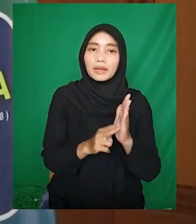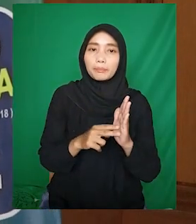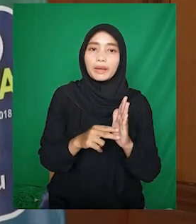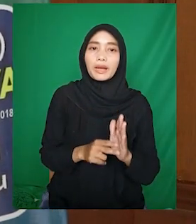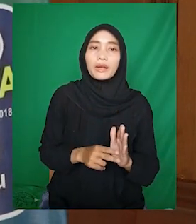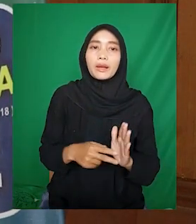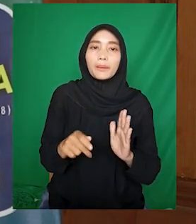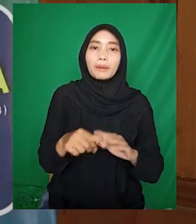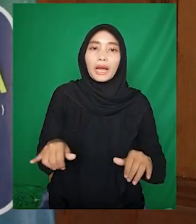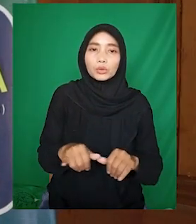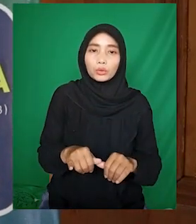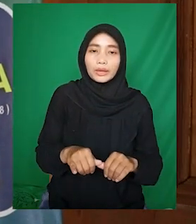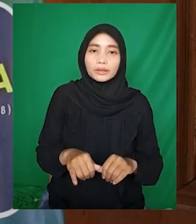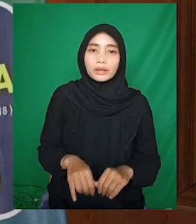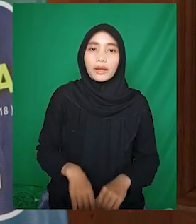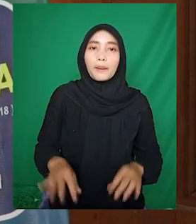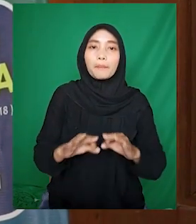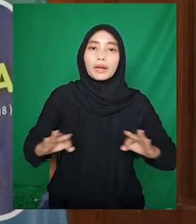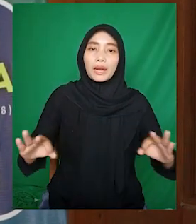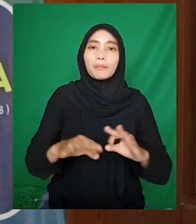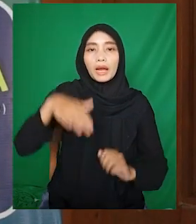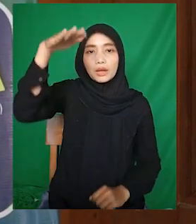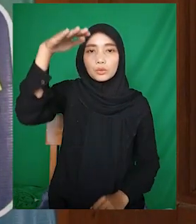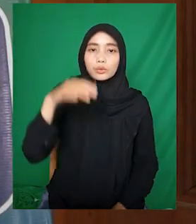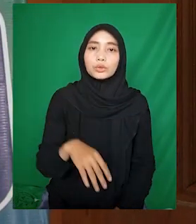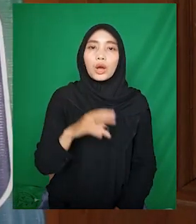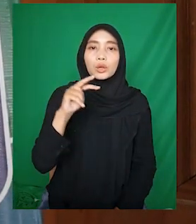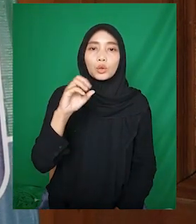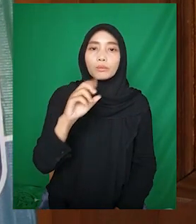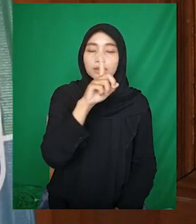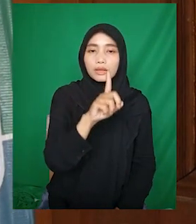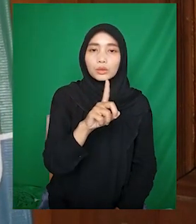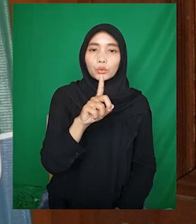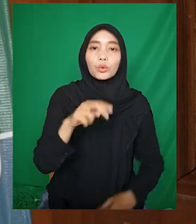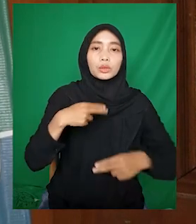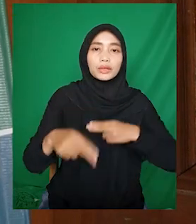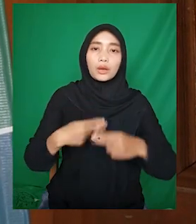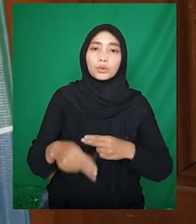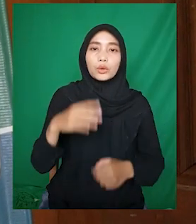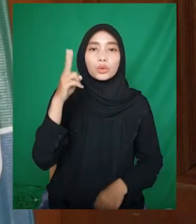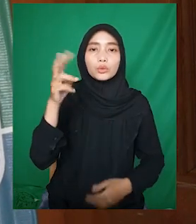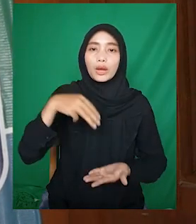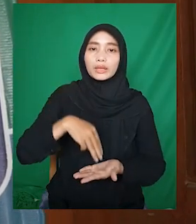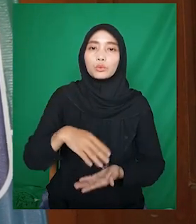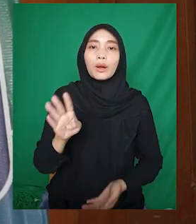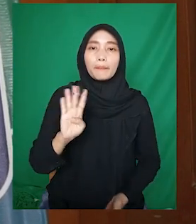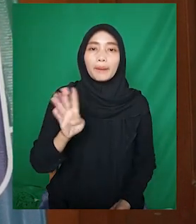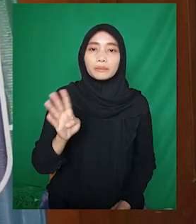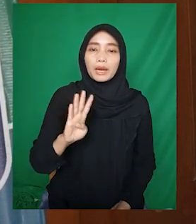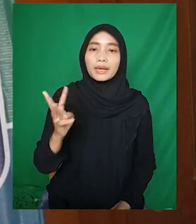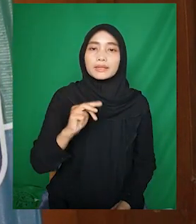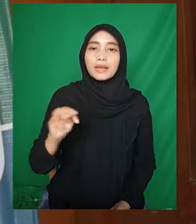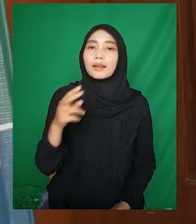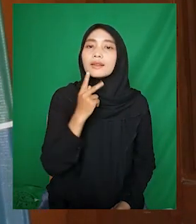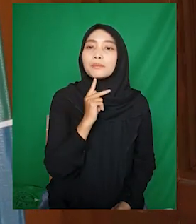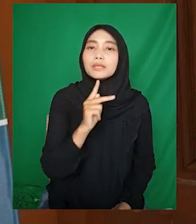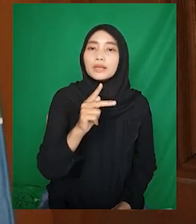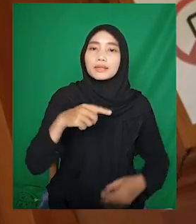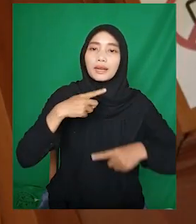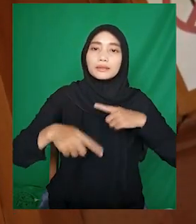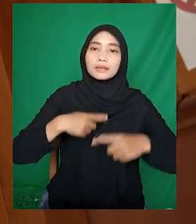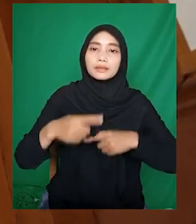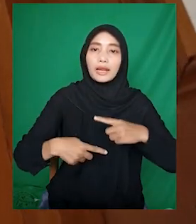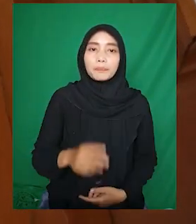Sebagaimana berdasar pada Peraturan Mahkamah Agung Nomor 1 Tahun 2014 yang menjelaskan tentang